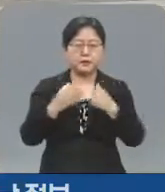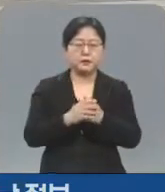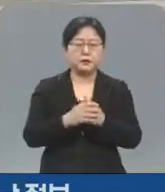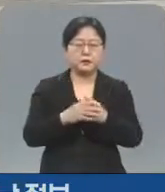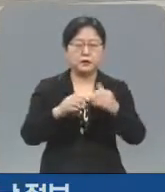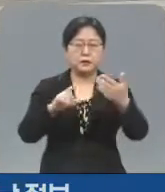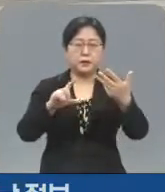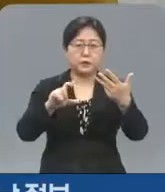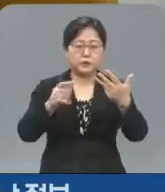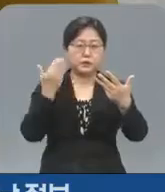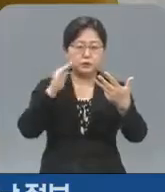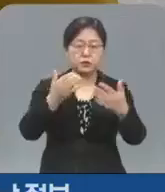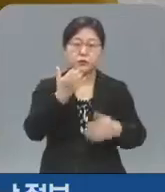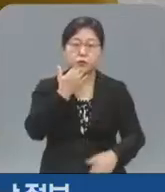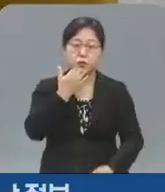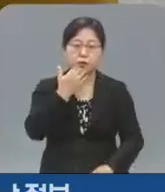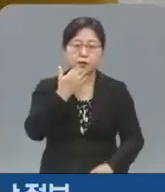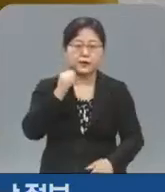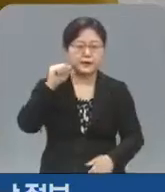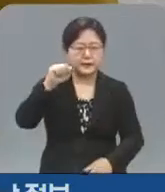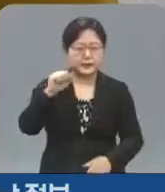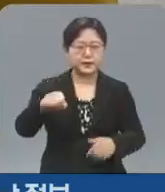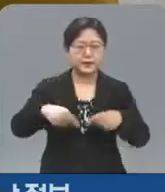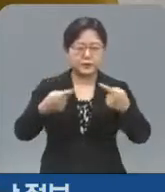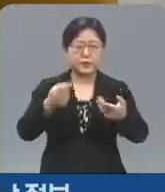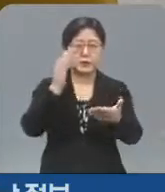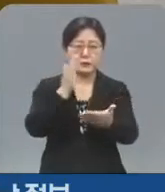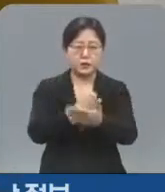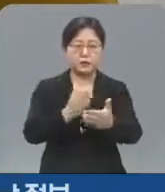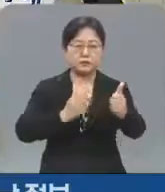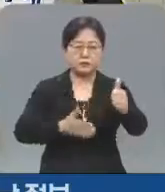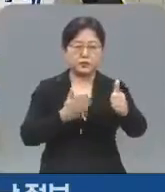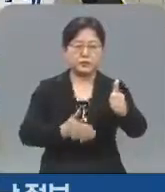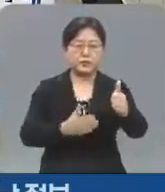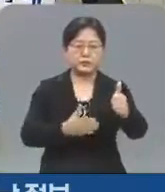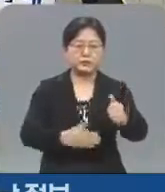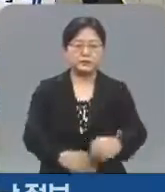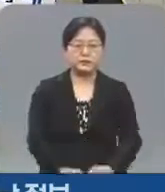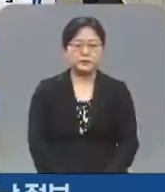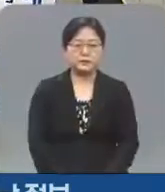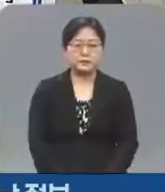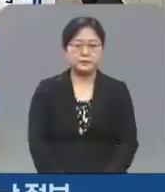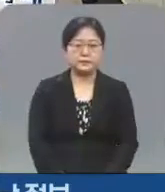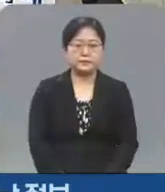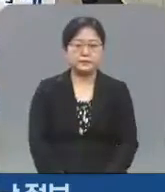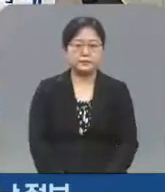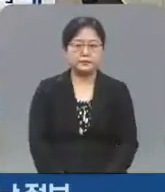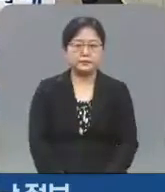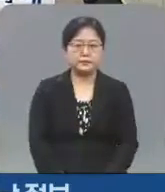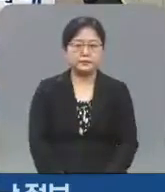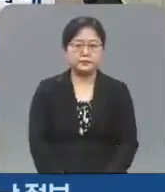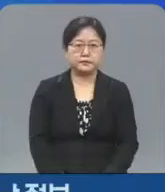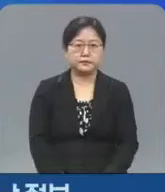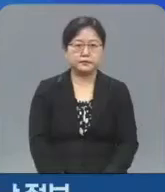함께 광복절 전후 서울에서 열리는 집회에 참석하지 말 것을 당부했습니다. KBS 뉴스 김호입니다.